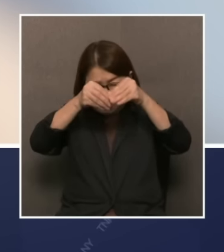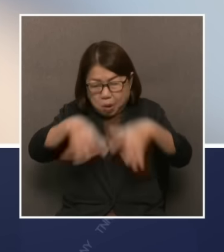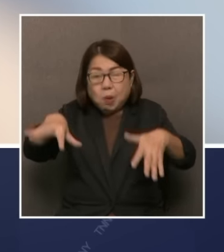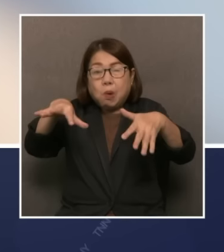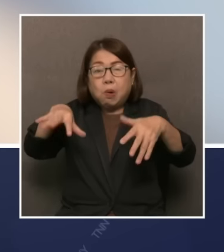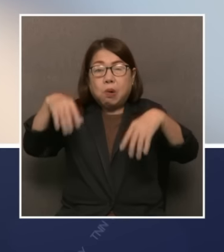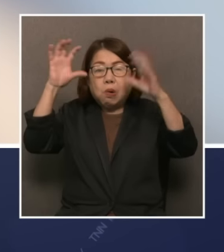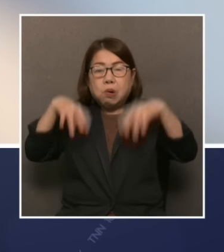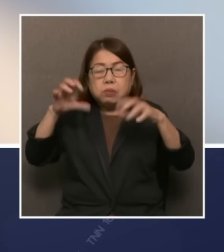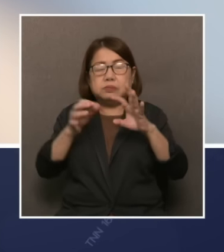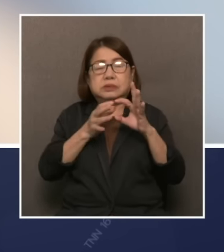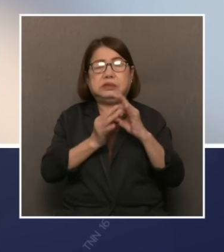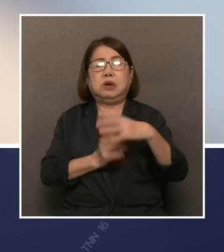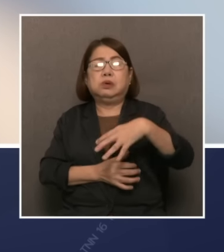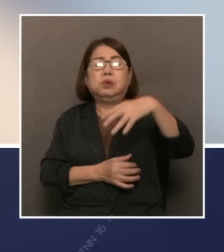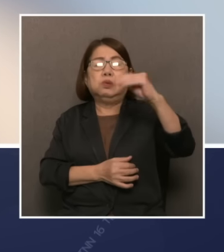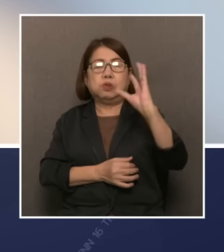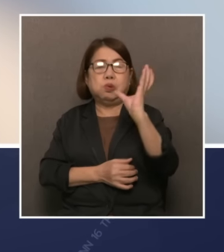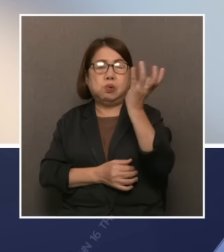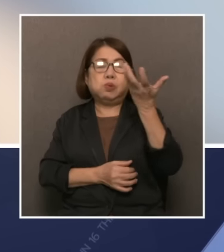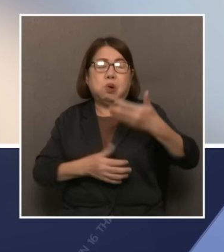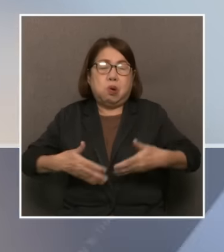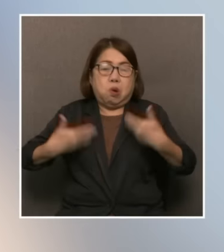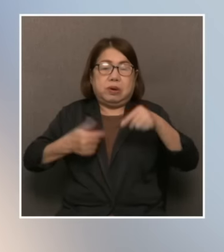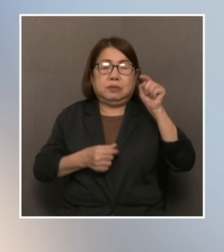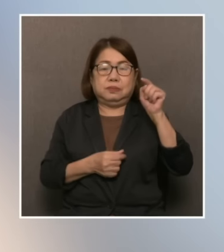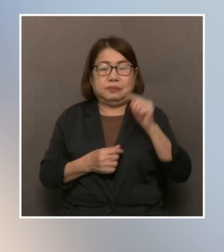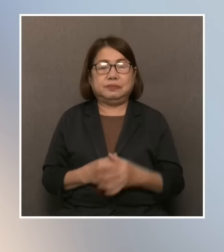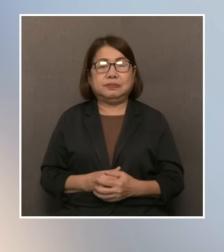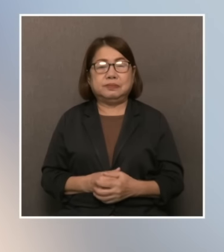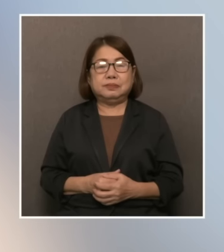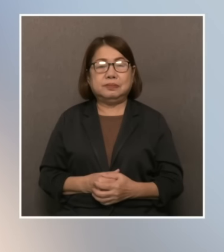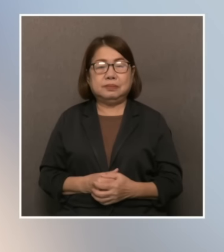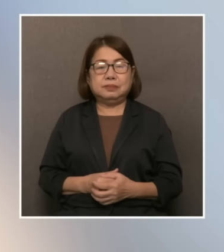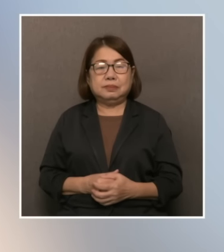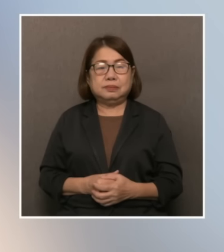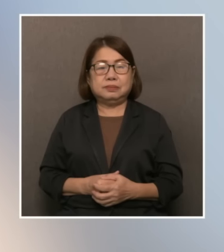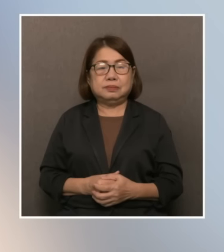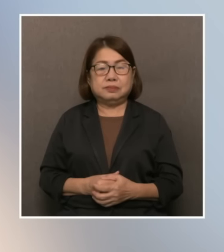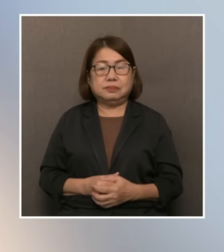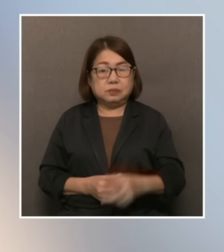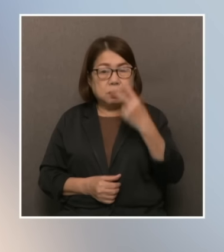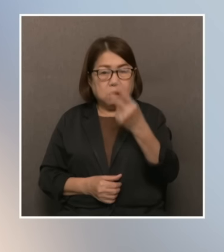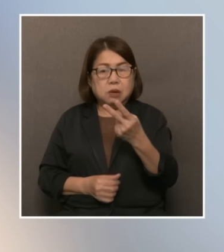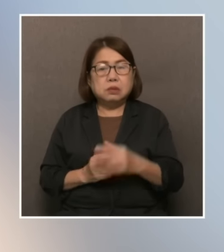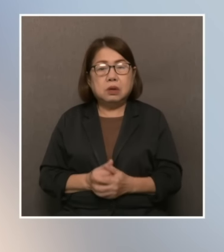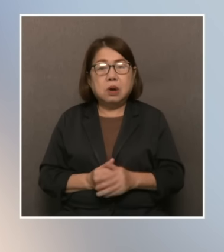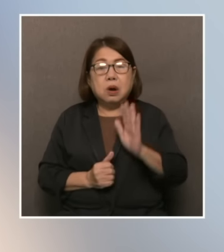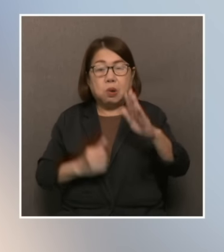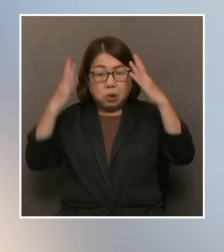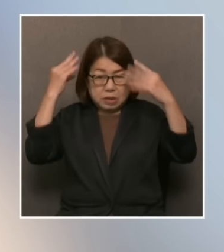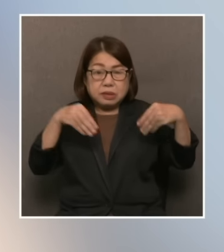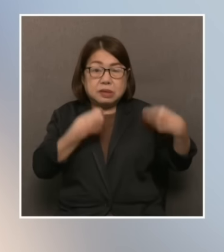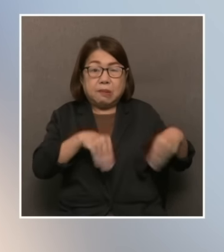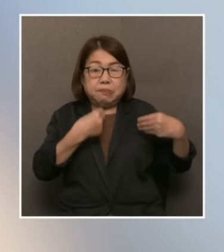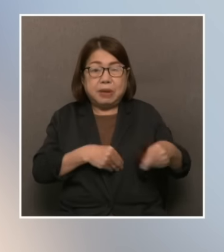ภพเหุการณจากสเปนก่อนเลยนะครับ